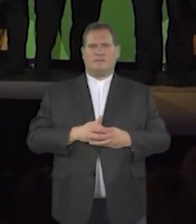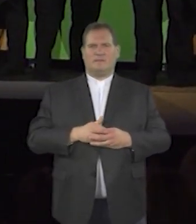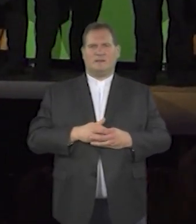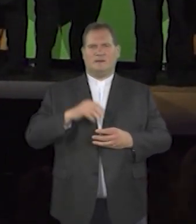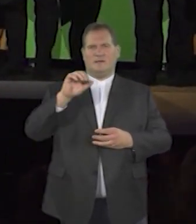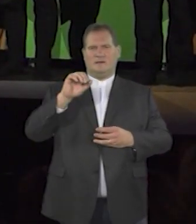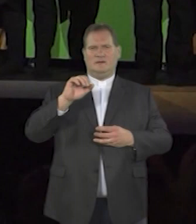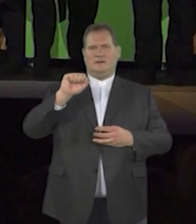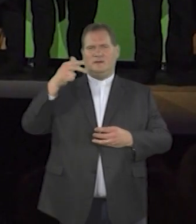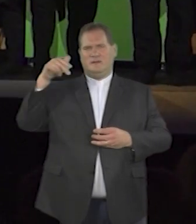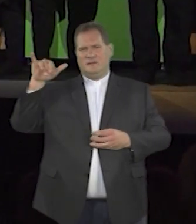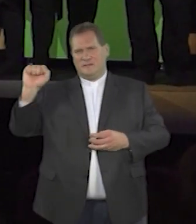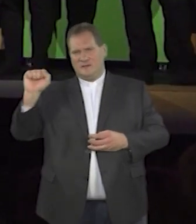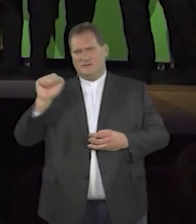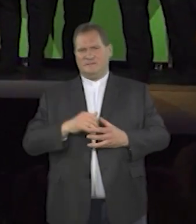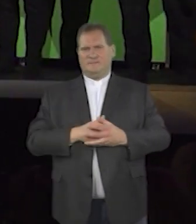Ania Wajdzienko.